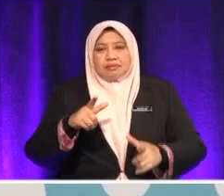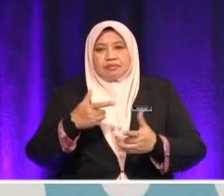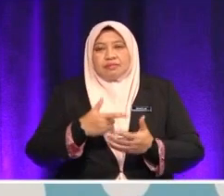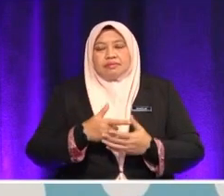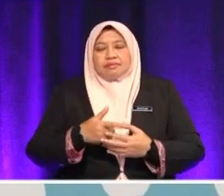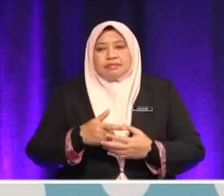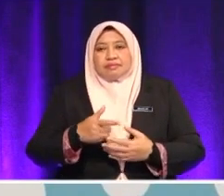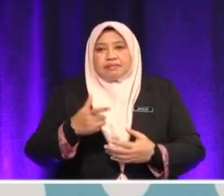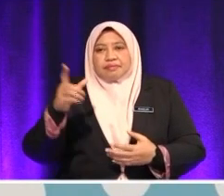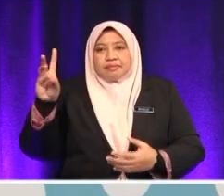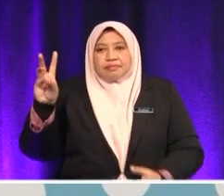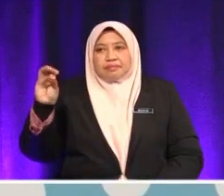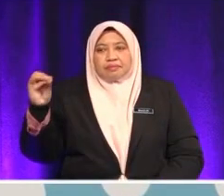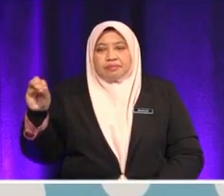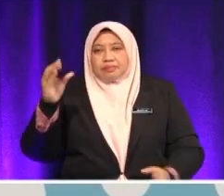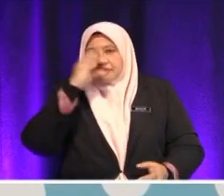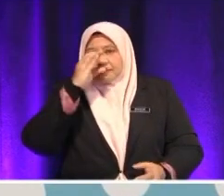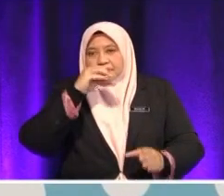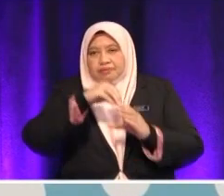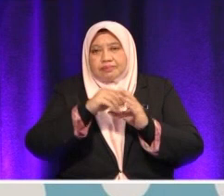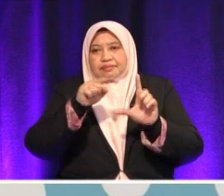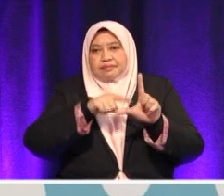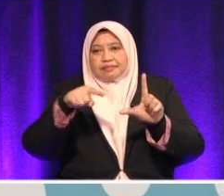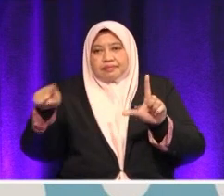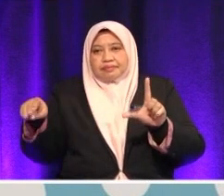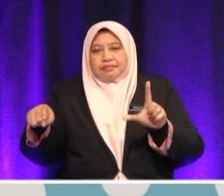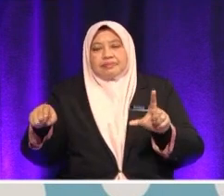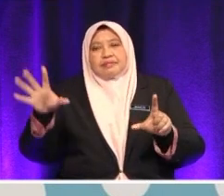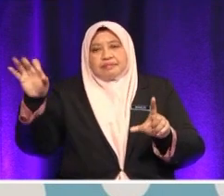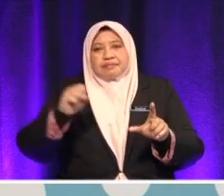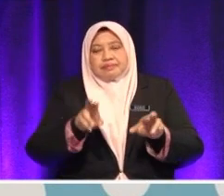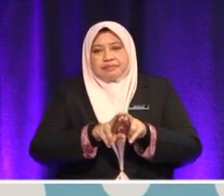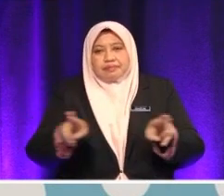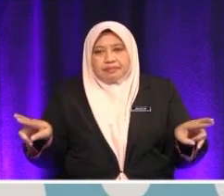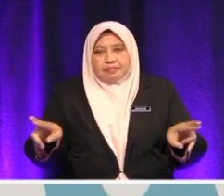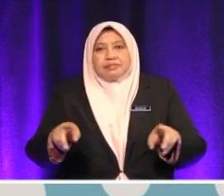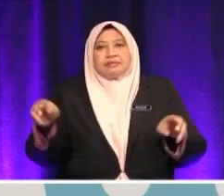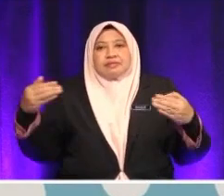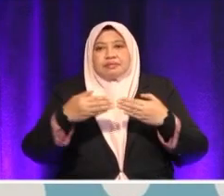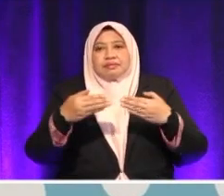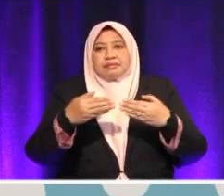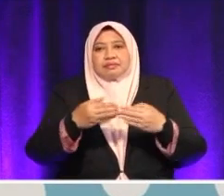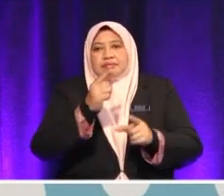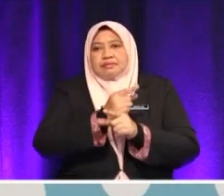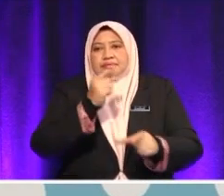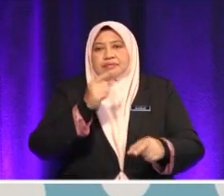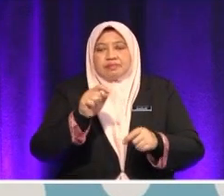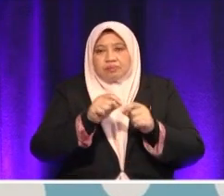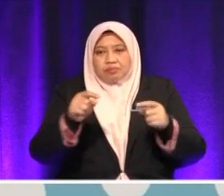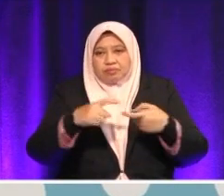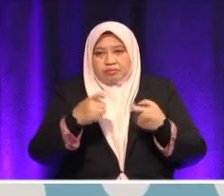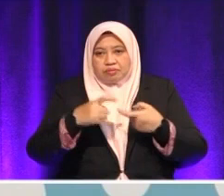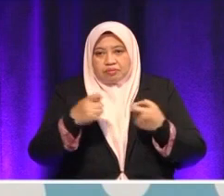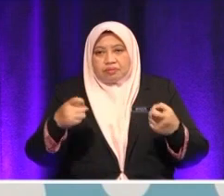pareground kemudian ambil pembaris sambungkan garisan putus-putus sehingga kena pada